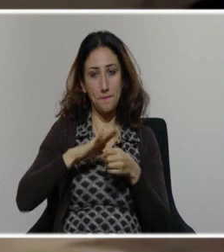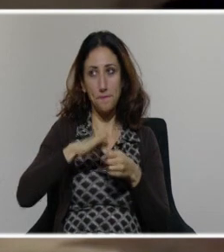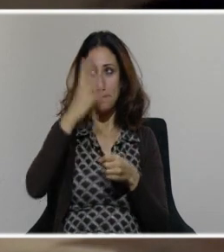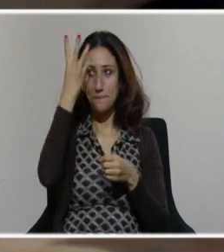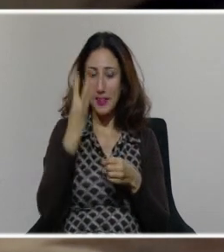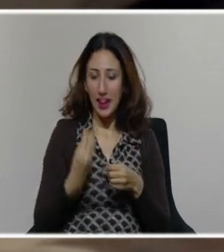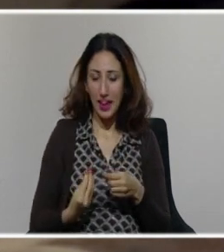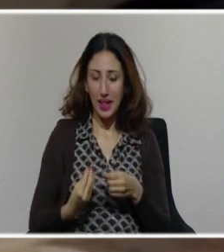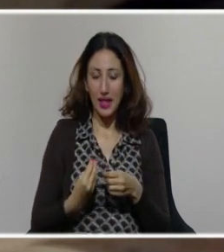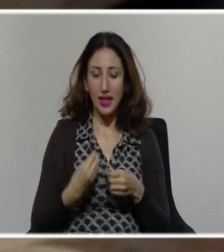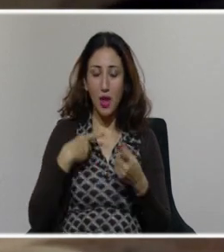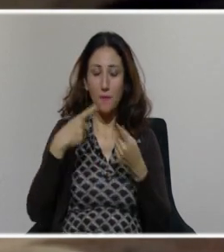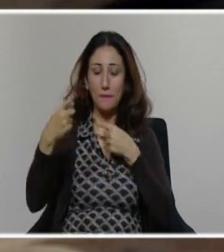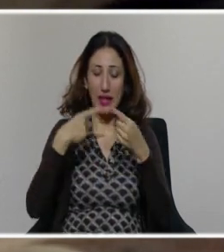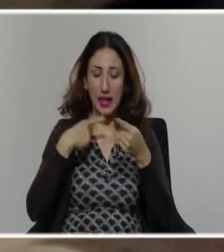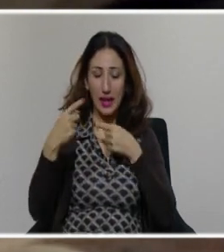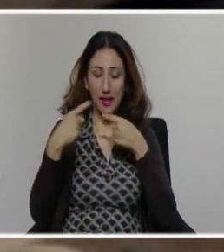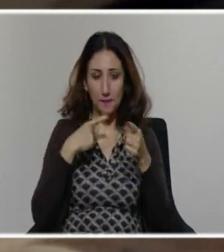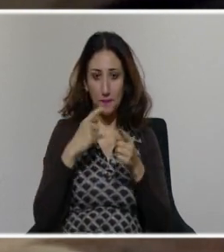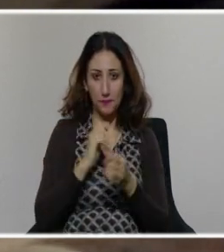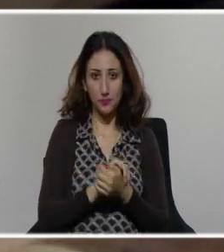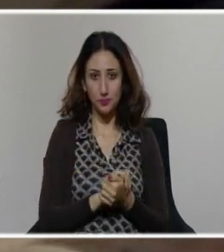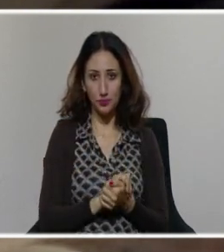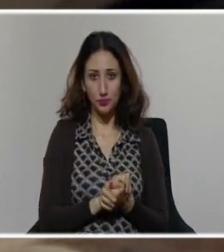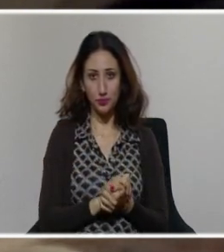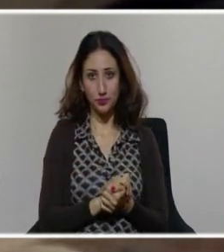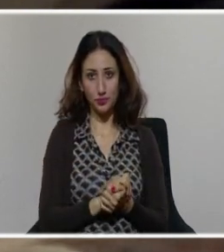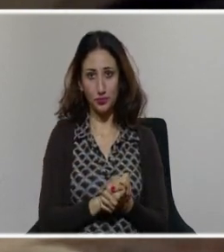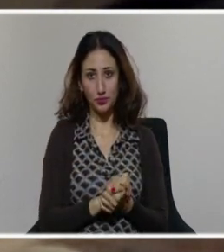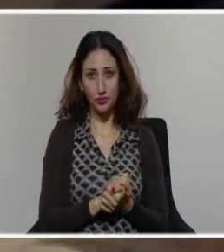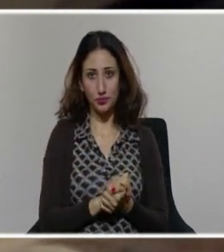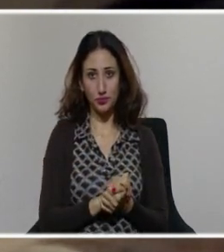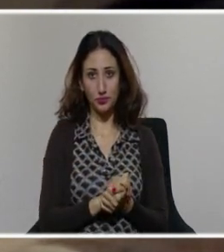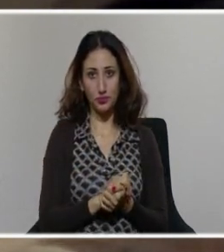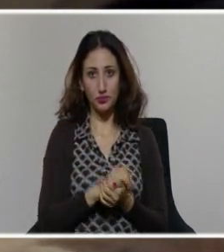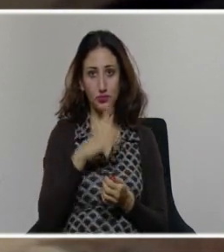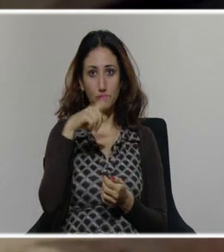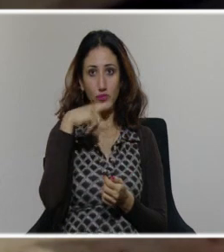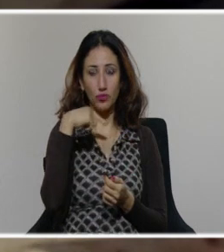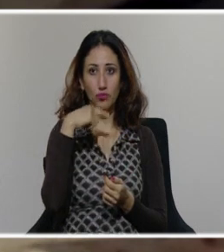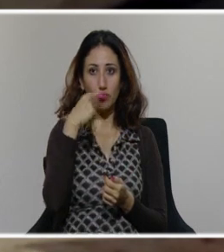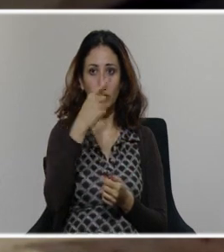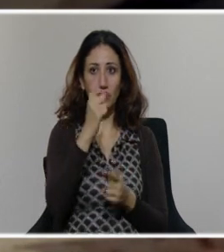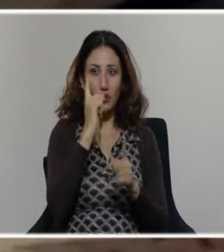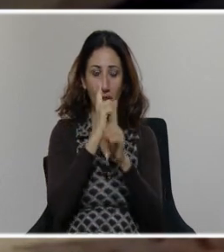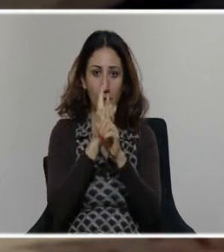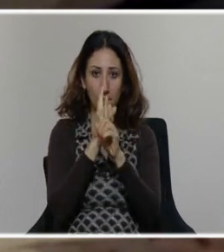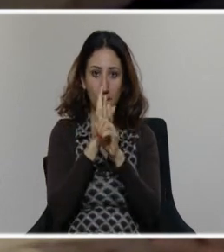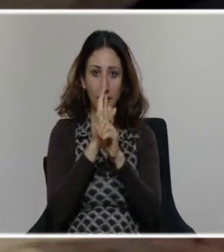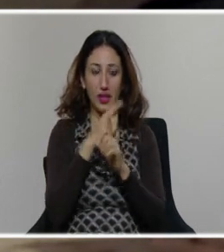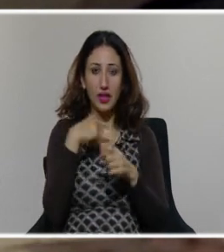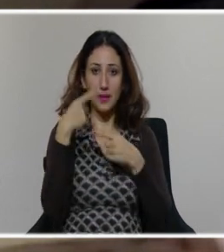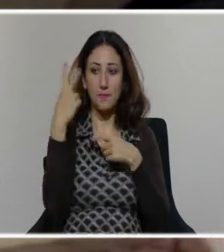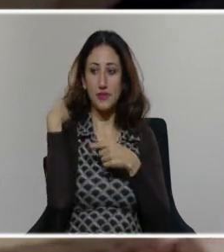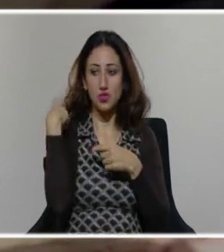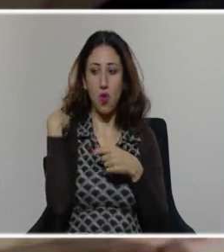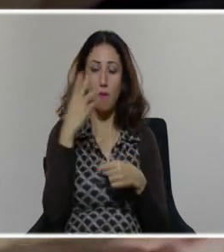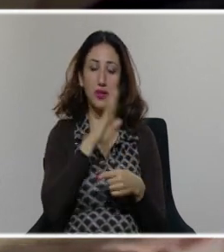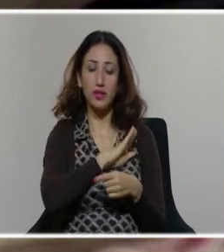رمضانيه وقابلت هذا الرجل رحمه الله عليه، يعني وكان ضابط في